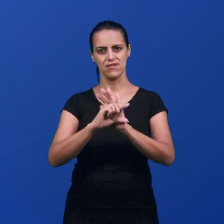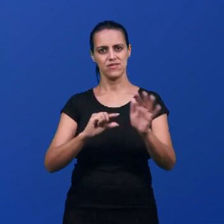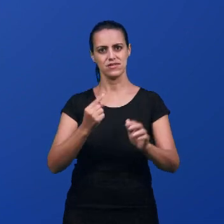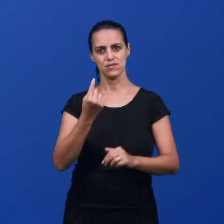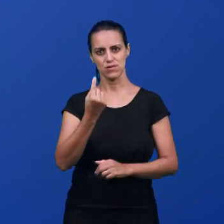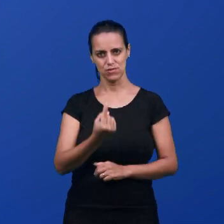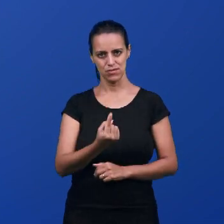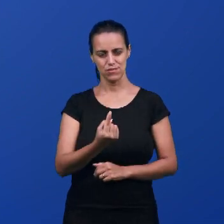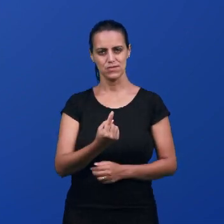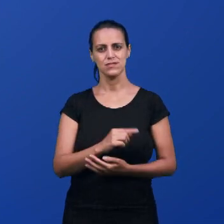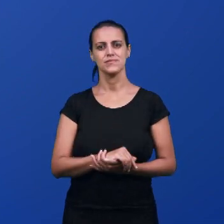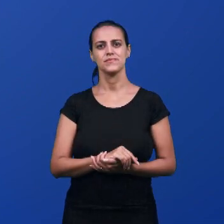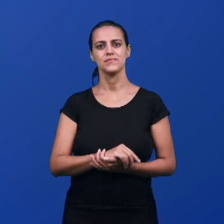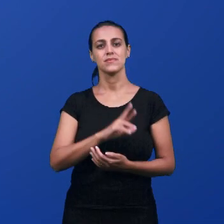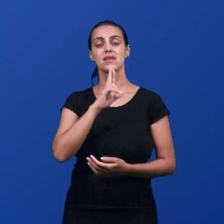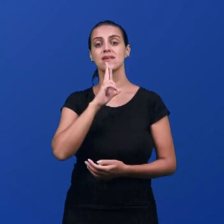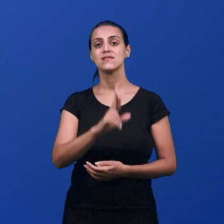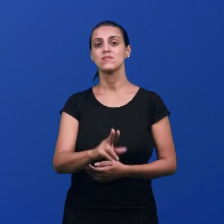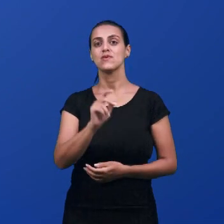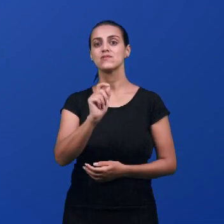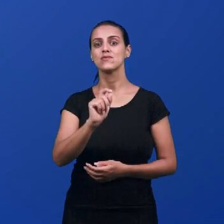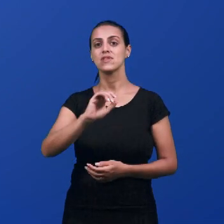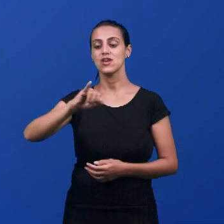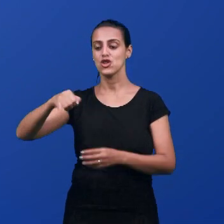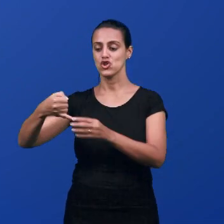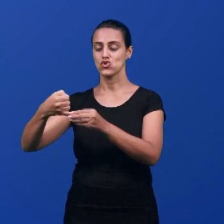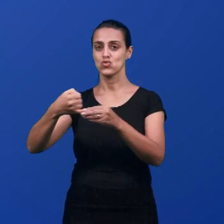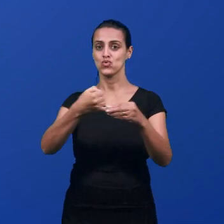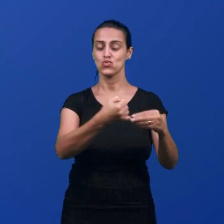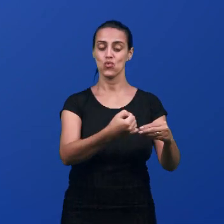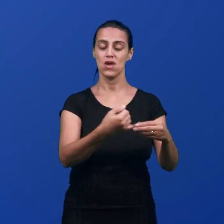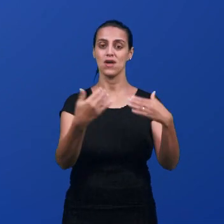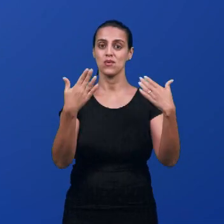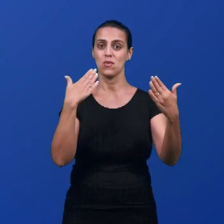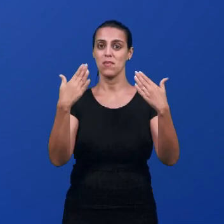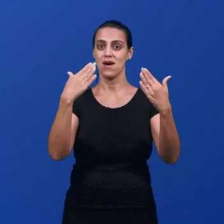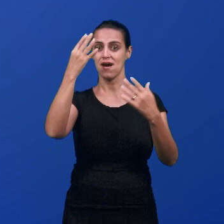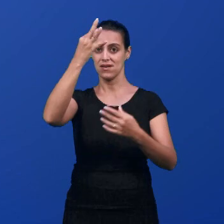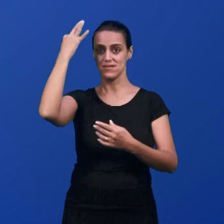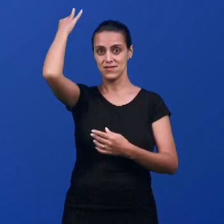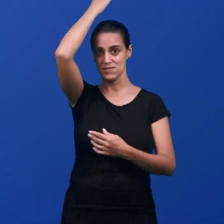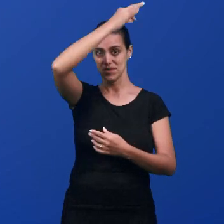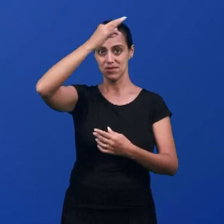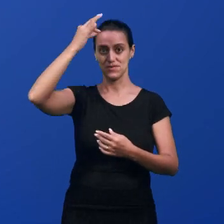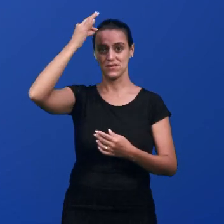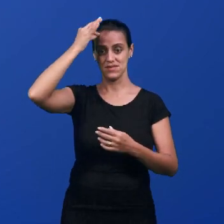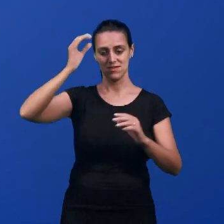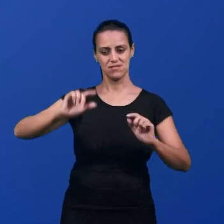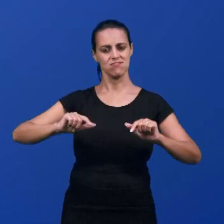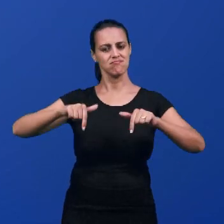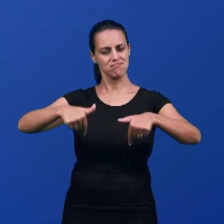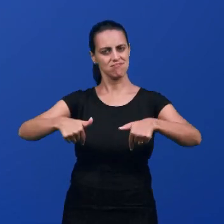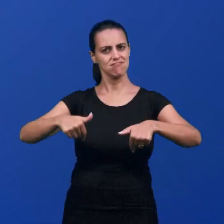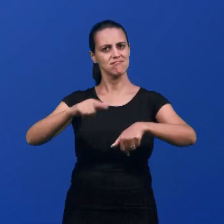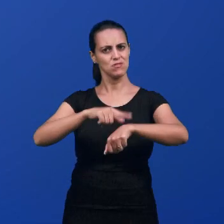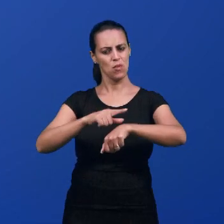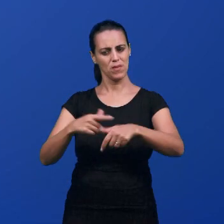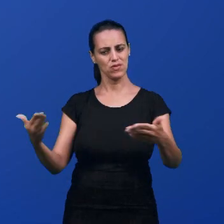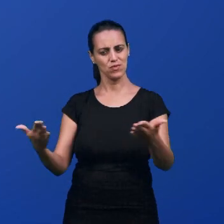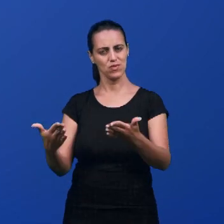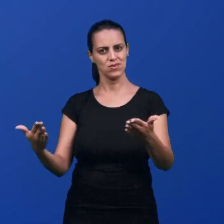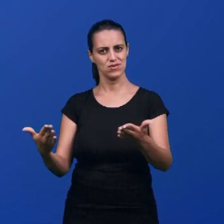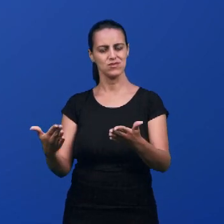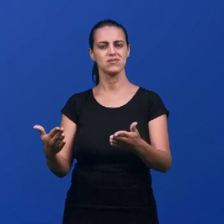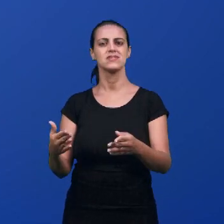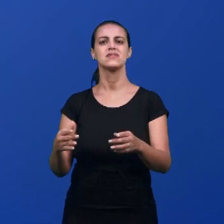verset 1? La réponse est Josué, la figure de l'opération du Saint-Esprit dans le moment actuel. Le